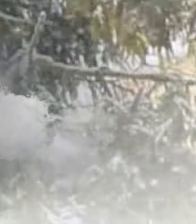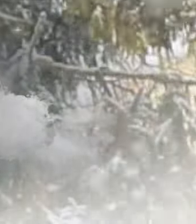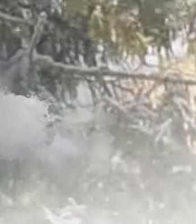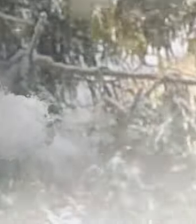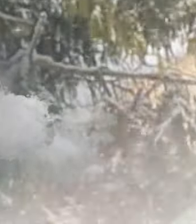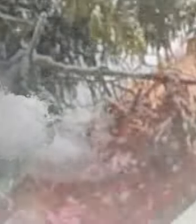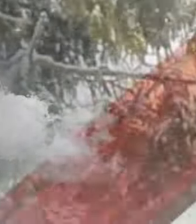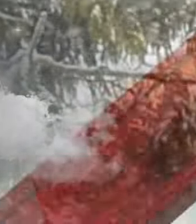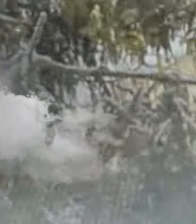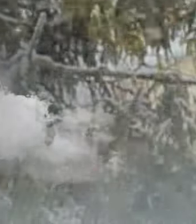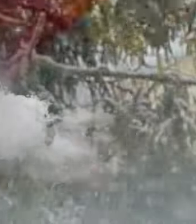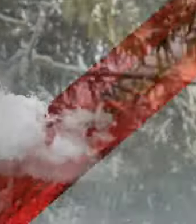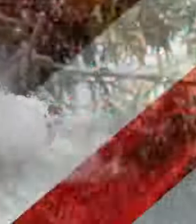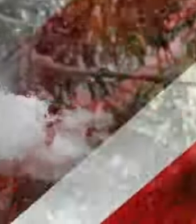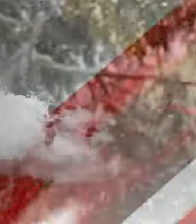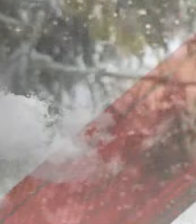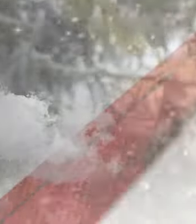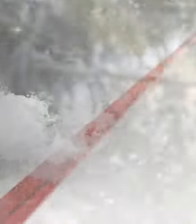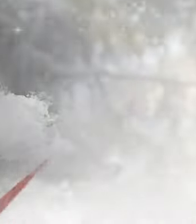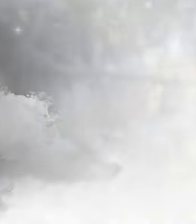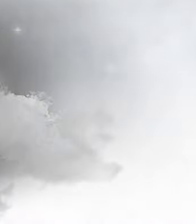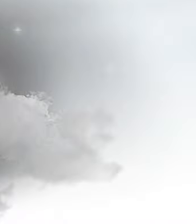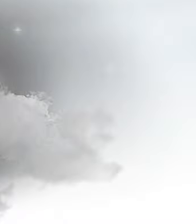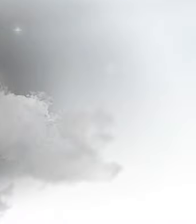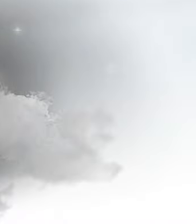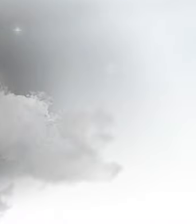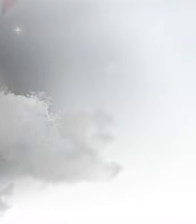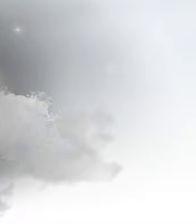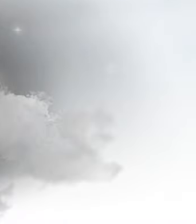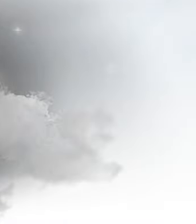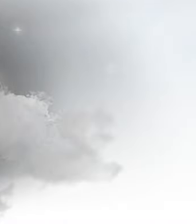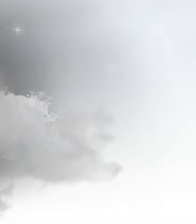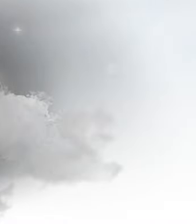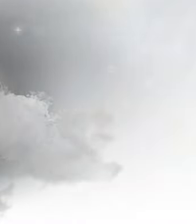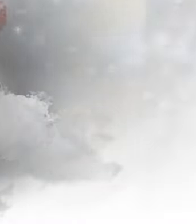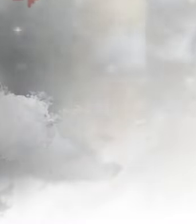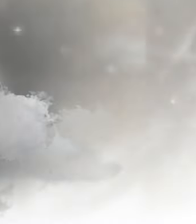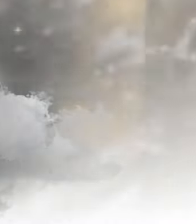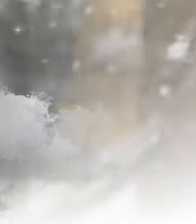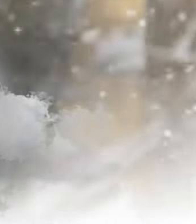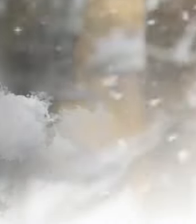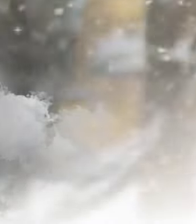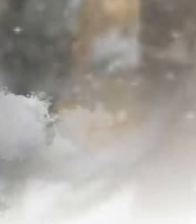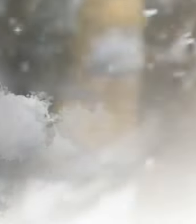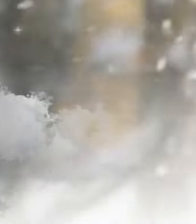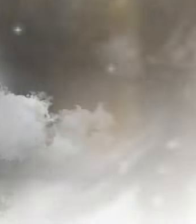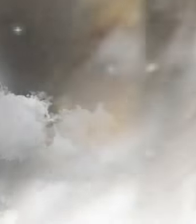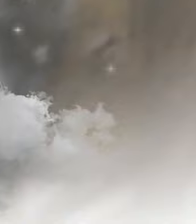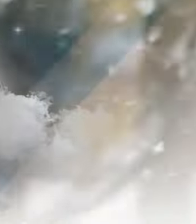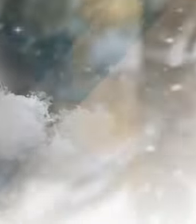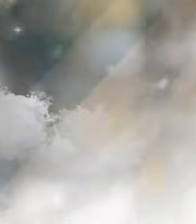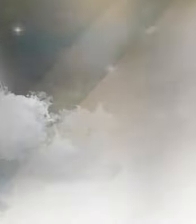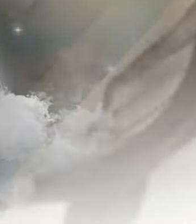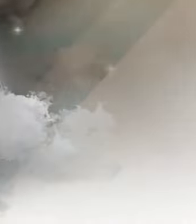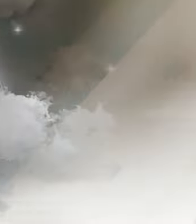да плюс 1 вечером. Пахмурна, апаткі не прагназуюцца. Ветер пауднёва заходні 2-4